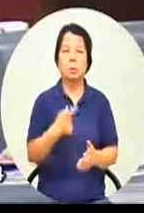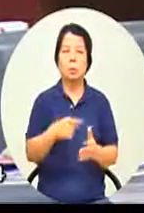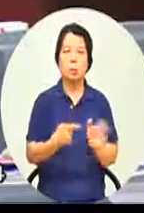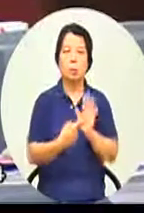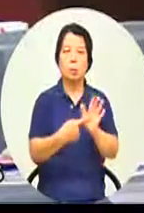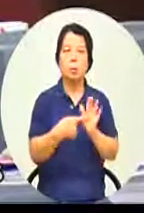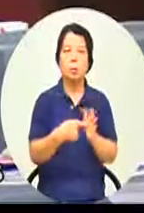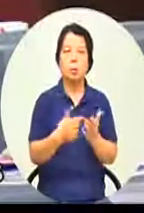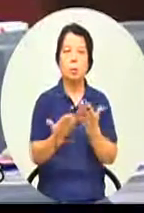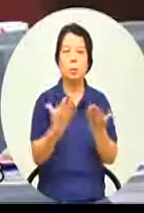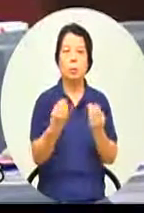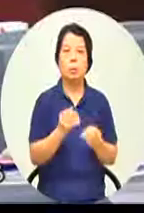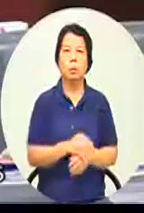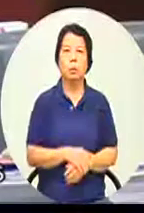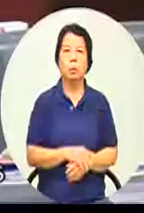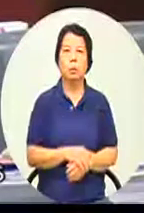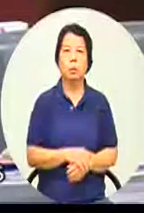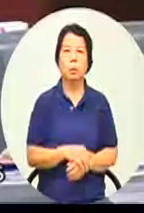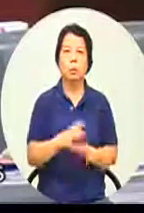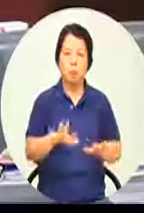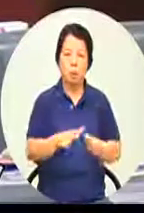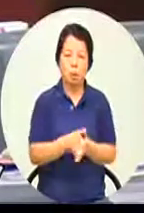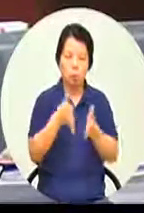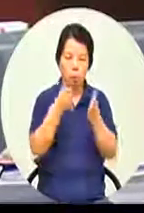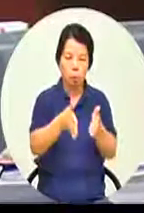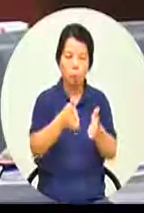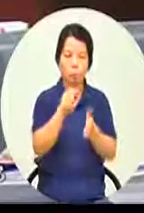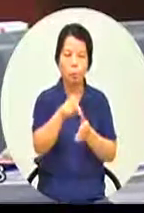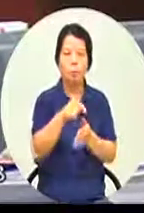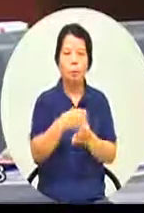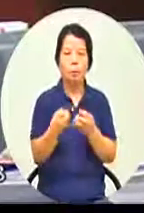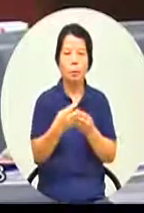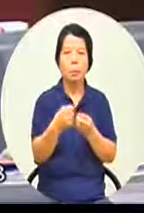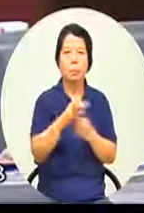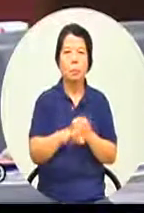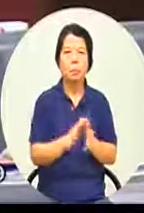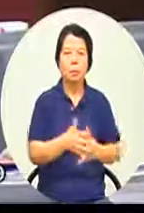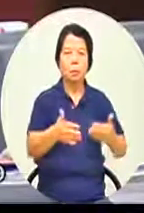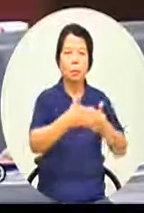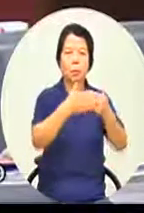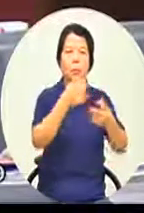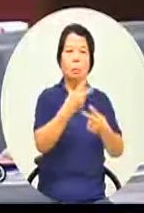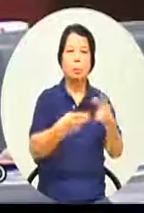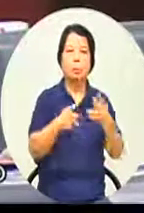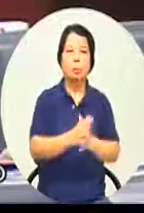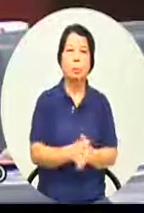度还不是那么的明显。不过我们就这个议题来讨论好了。陆客它是占了